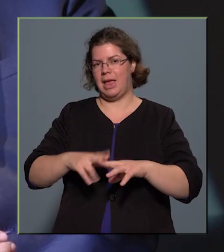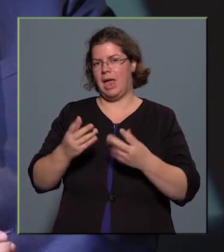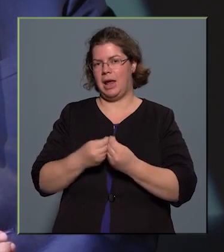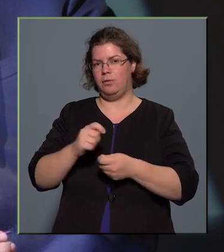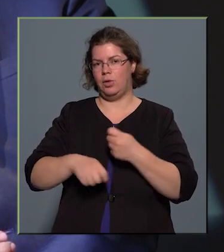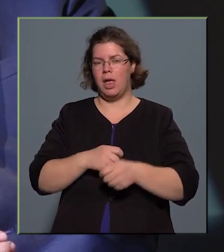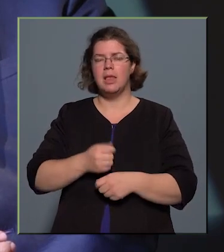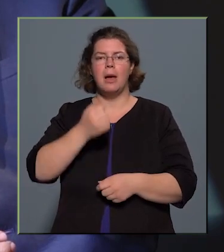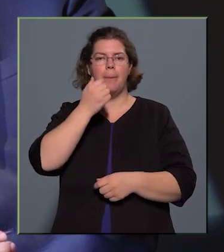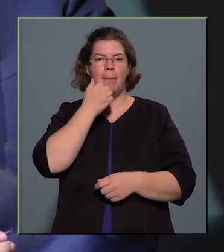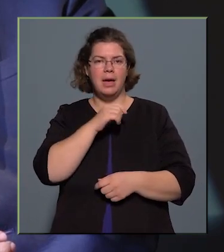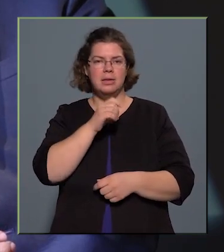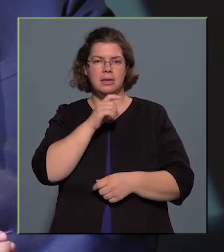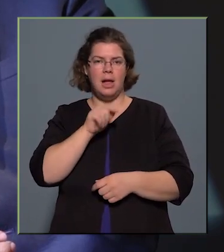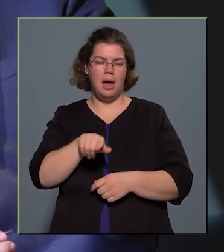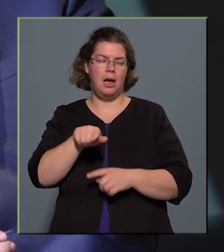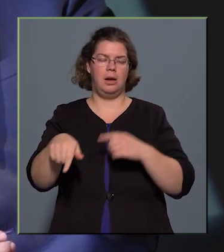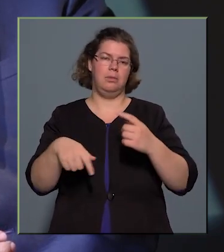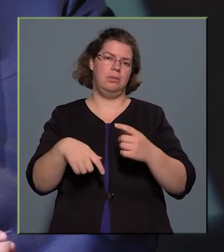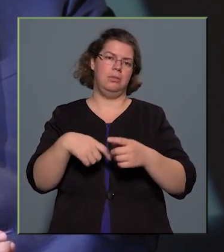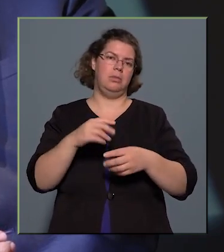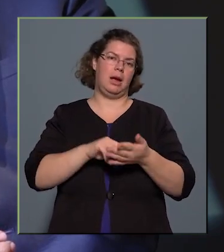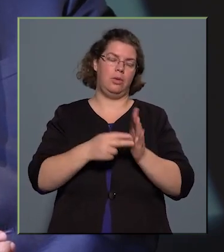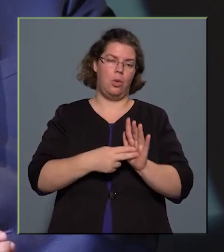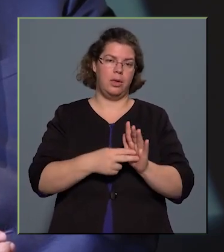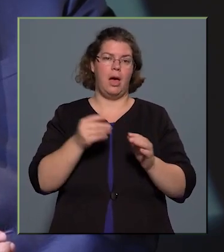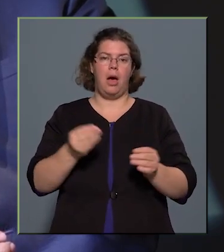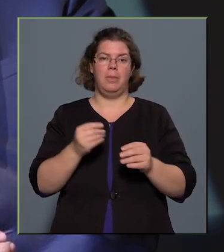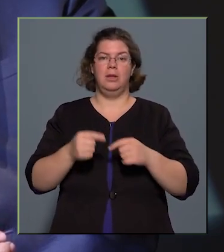technológia, és a technológia nyomán